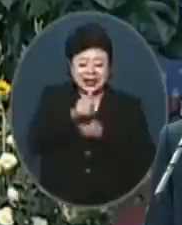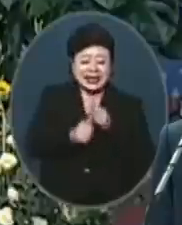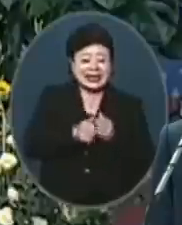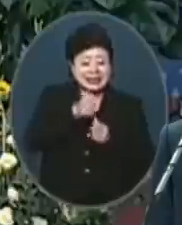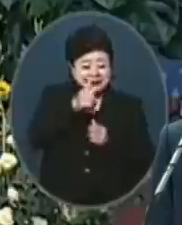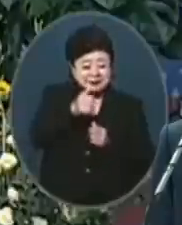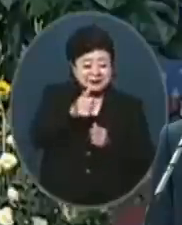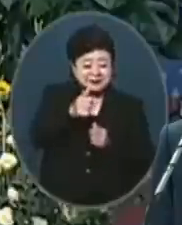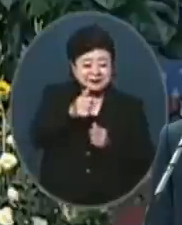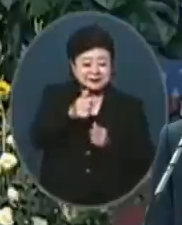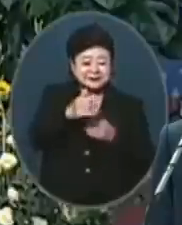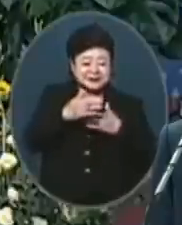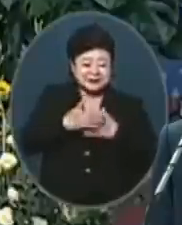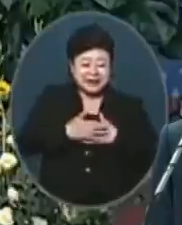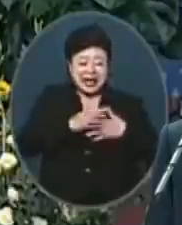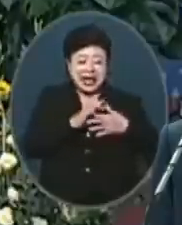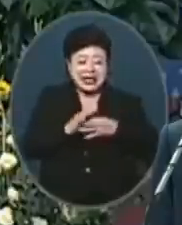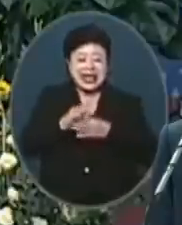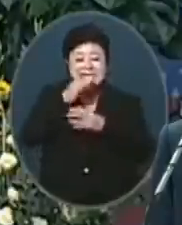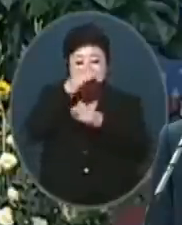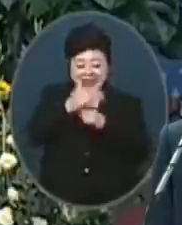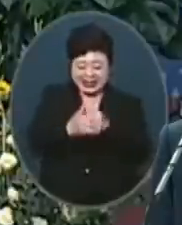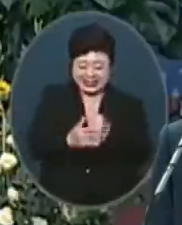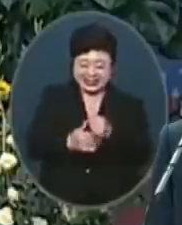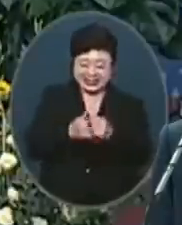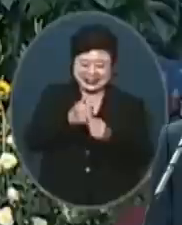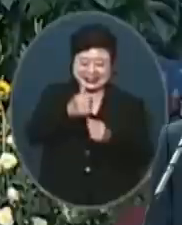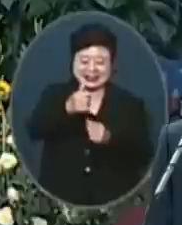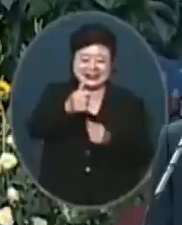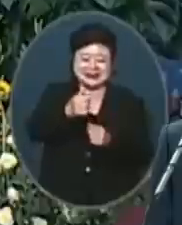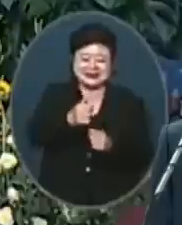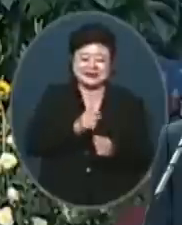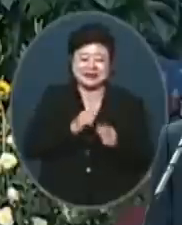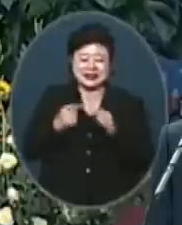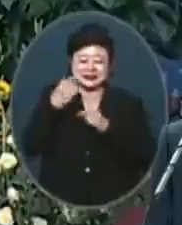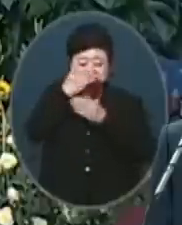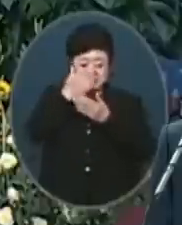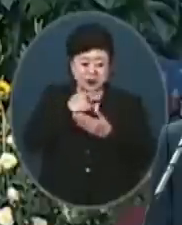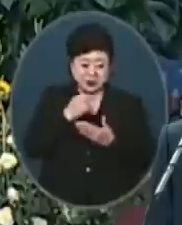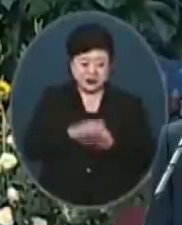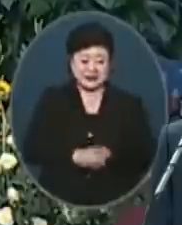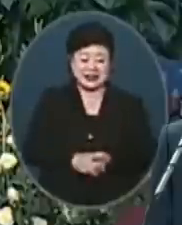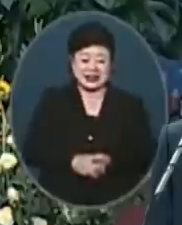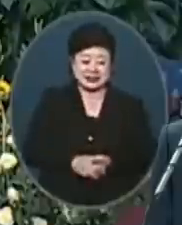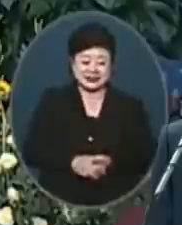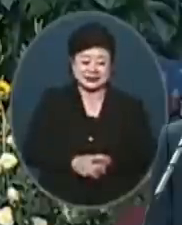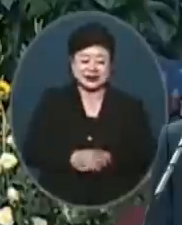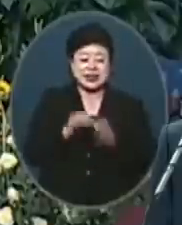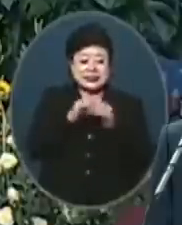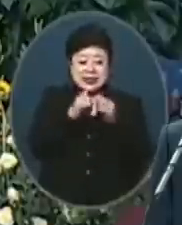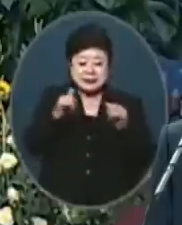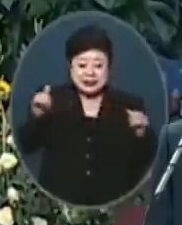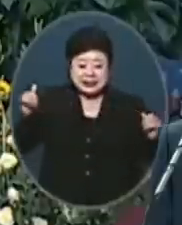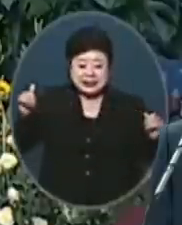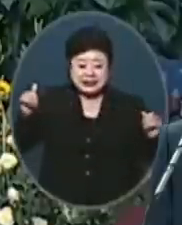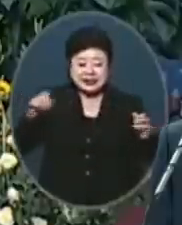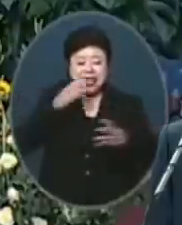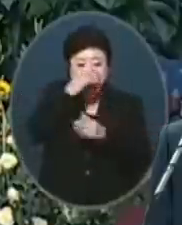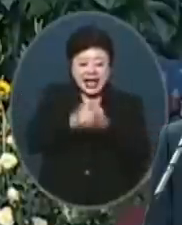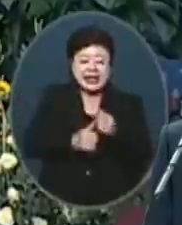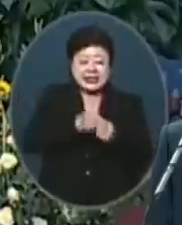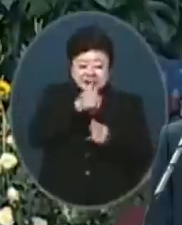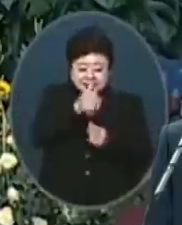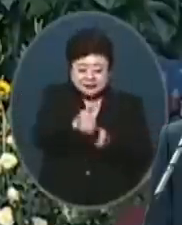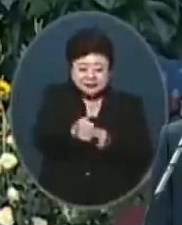하나님, 나의 하나님, 이 제목으로 은혜를 나누겠습니다. 사람들이